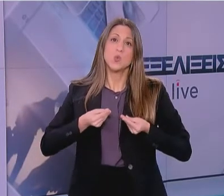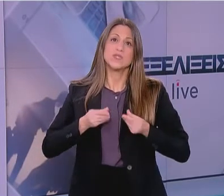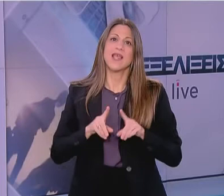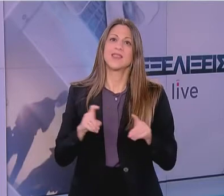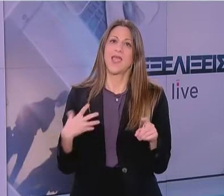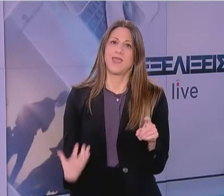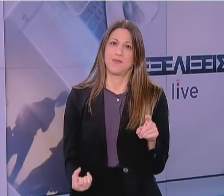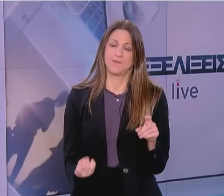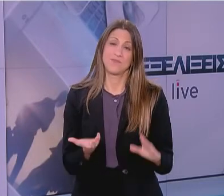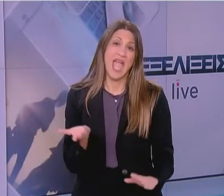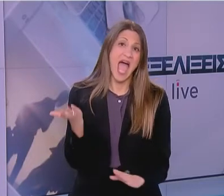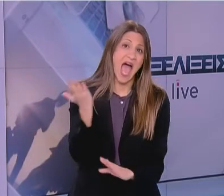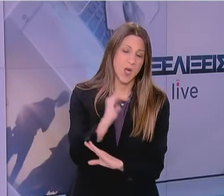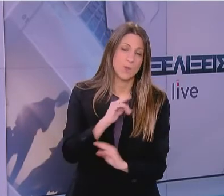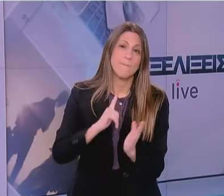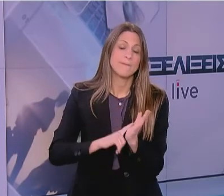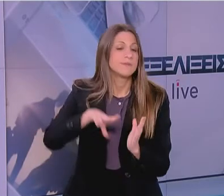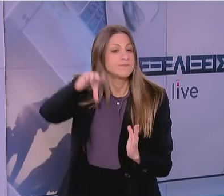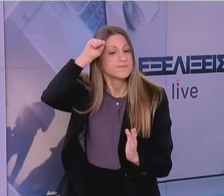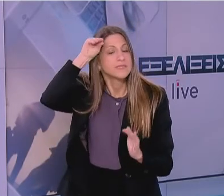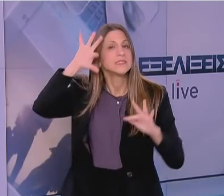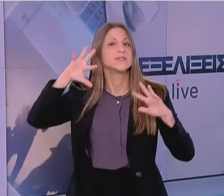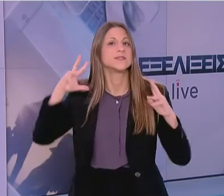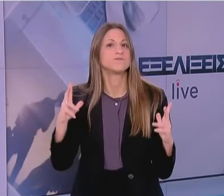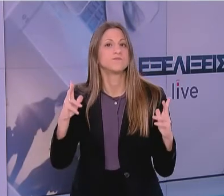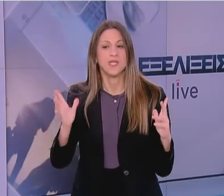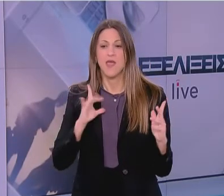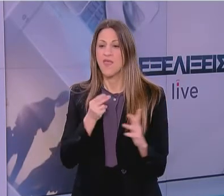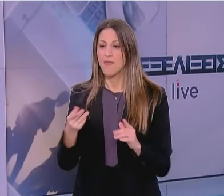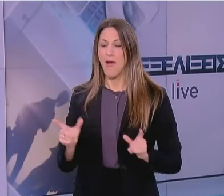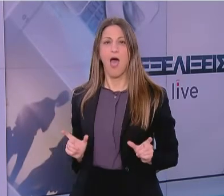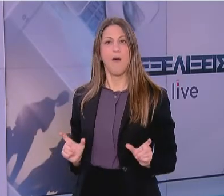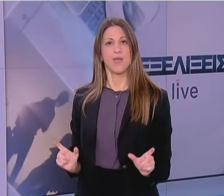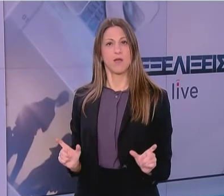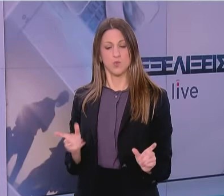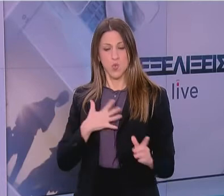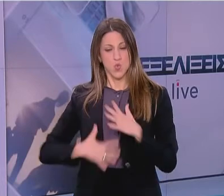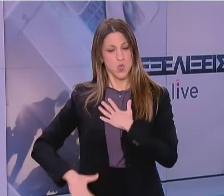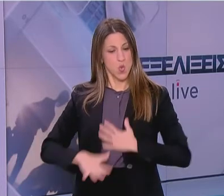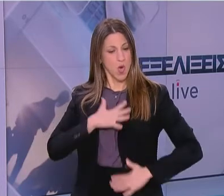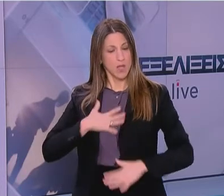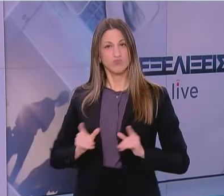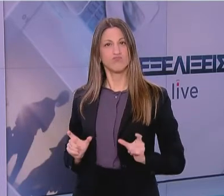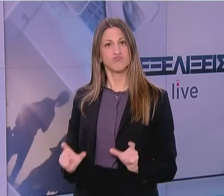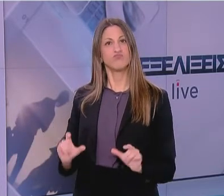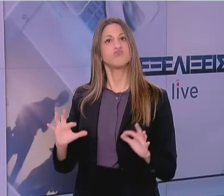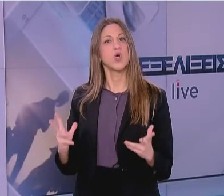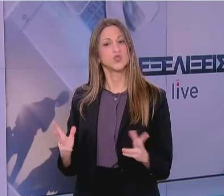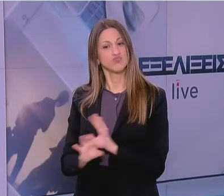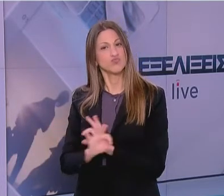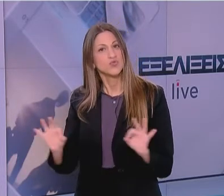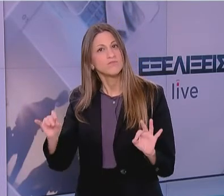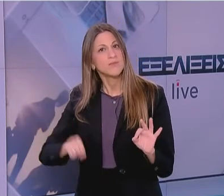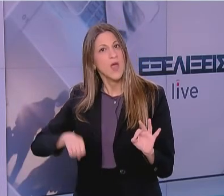Επίσης, είναι πολύ σημαντικό να κατανοήσουμε πώς η άμυνά μας, το ανοσοποιητικό μας σύστημα, ανταποκρίνεται στον ιό.